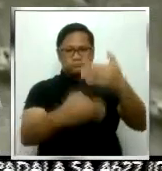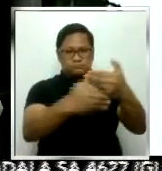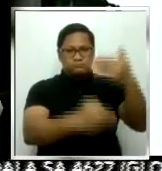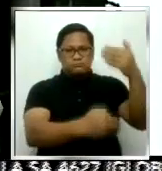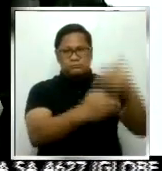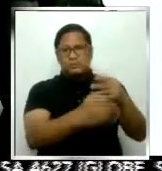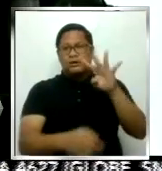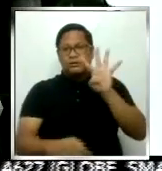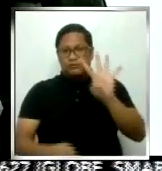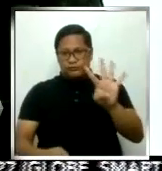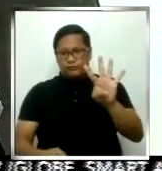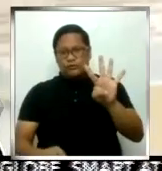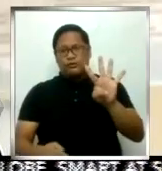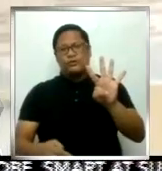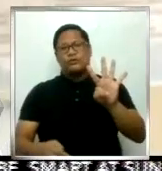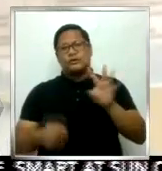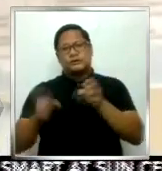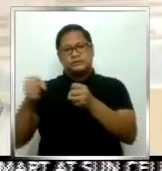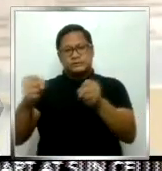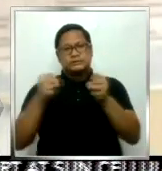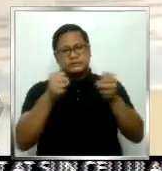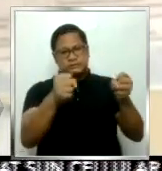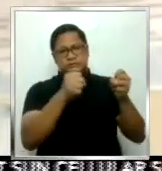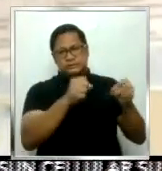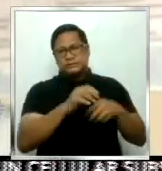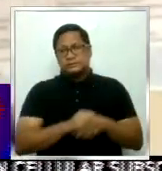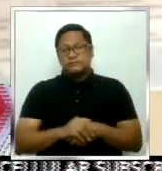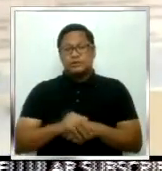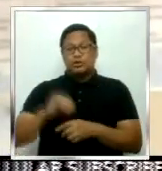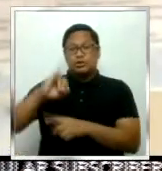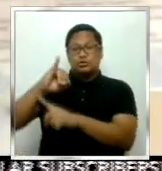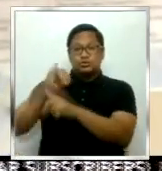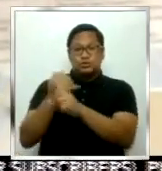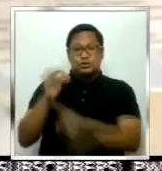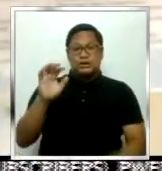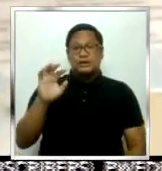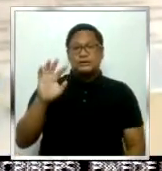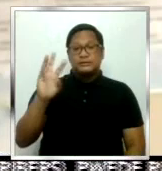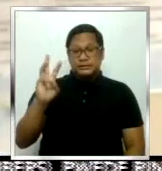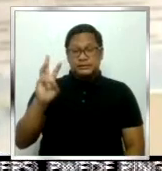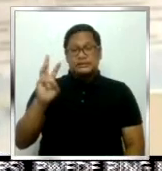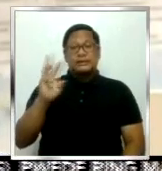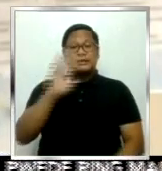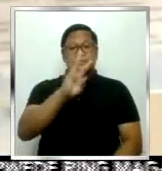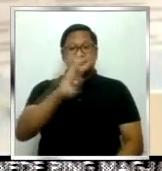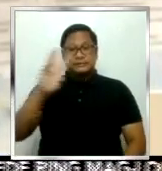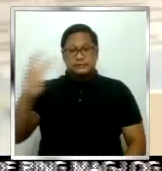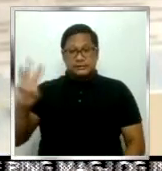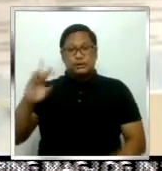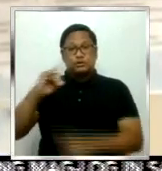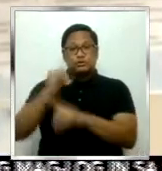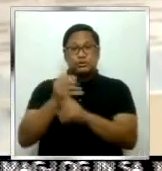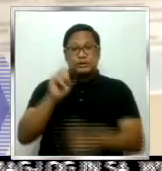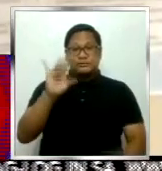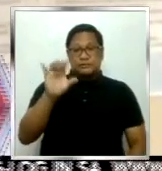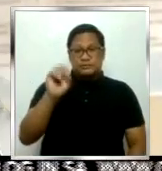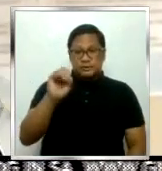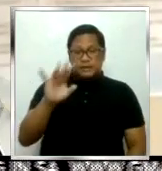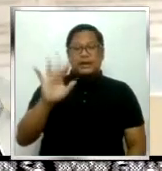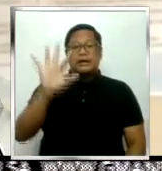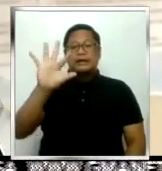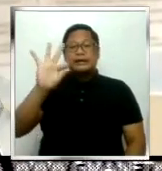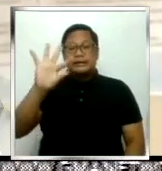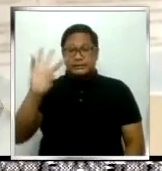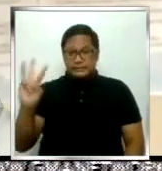Okra at Uba Street sa Napico. July 6, 66 cases. July 15, naging 96. And